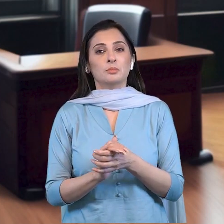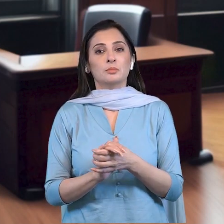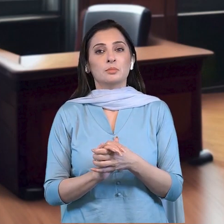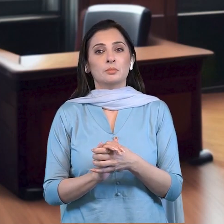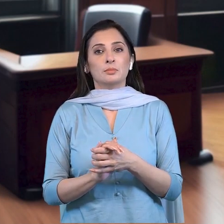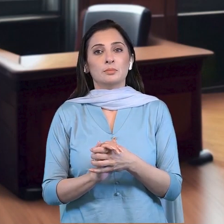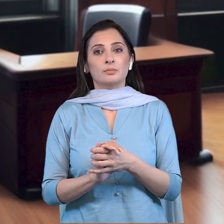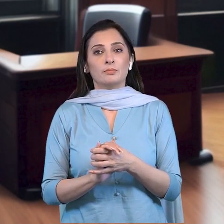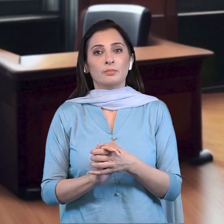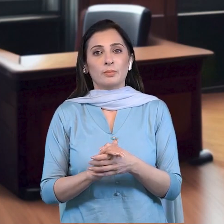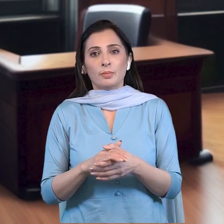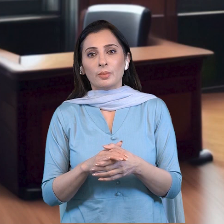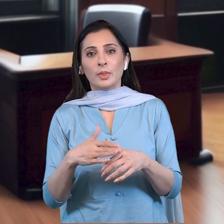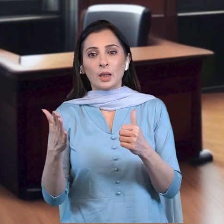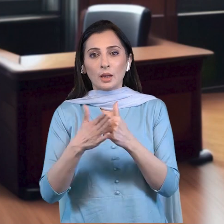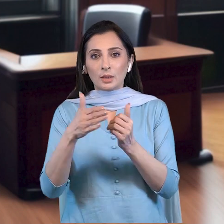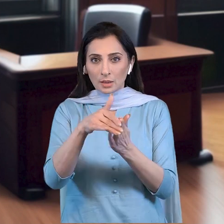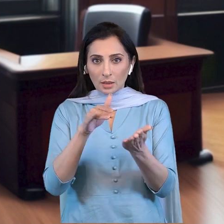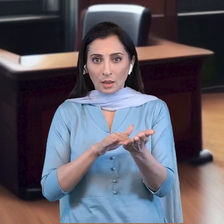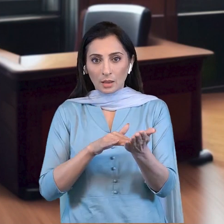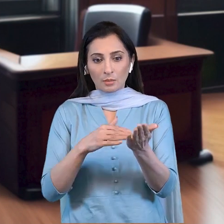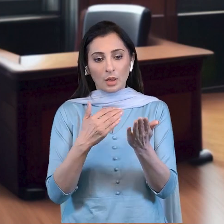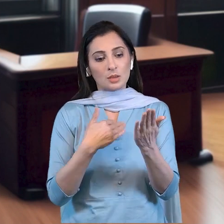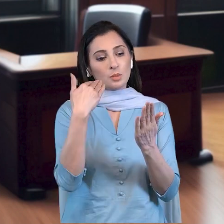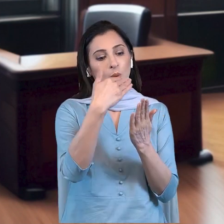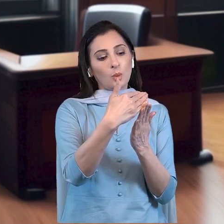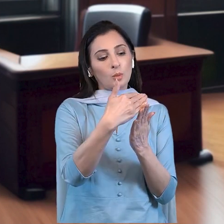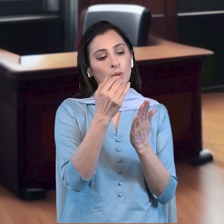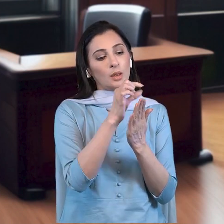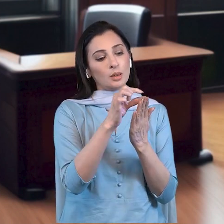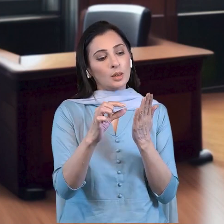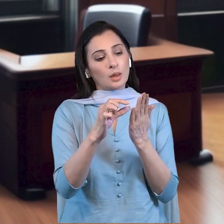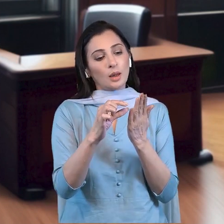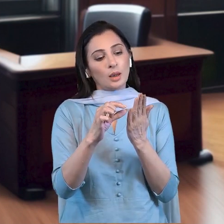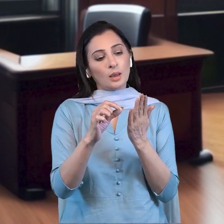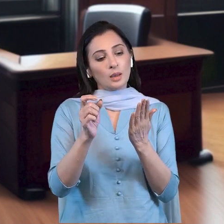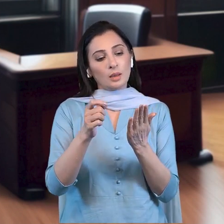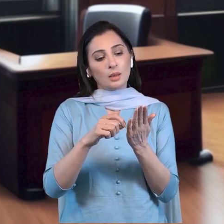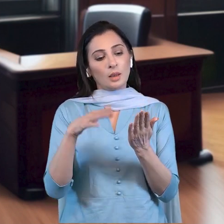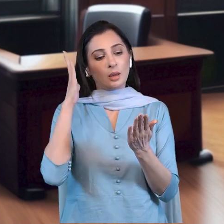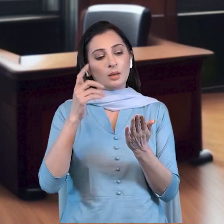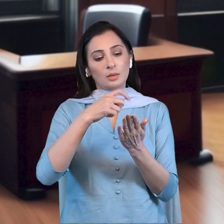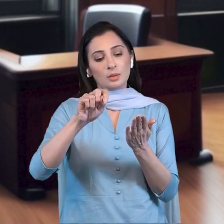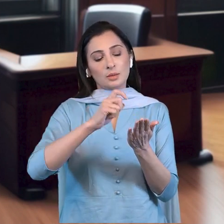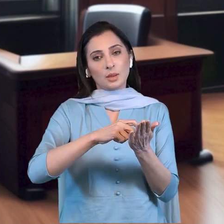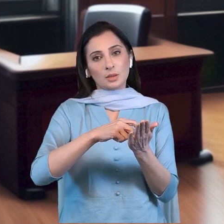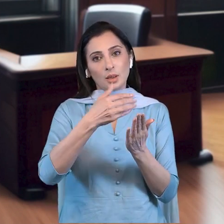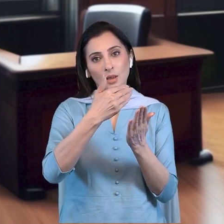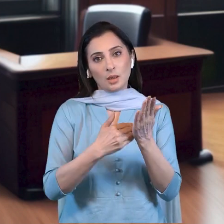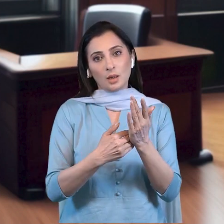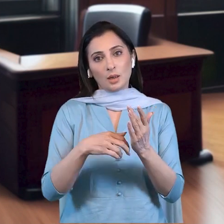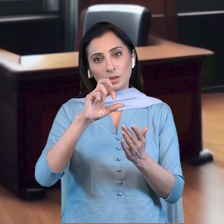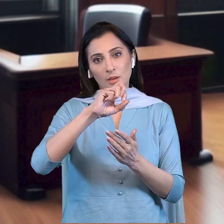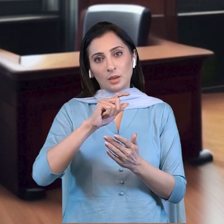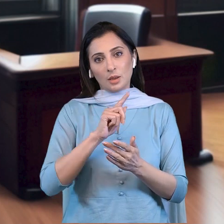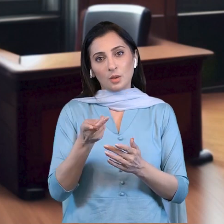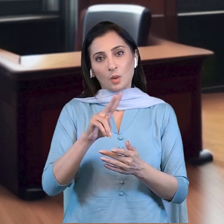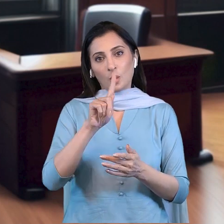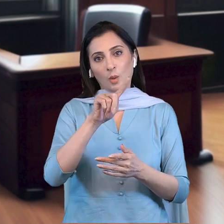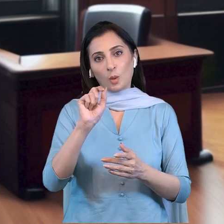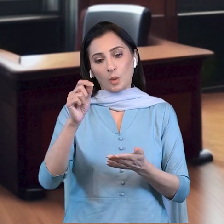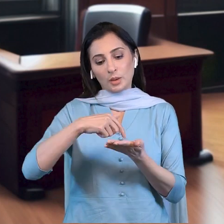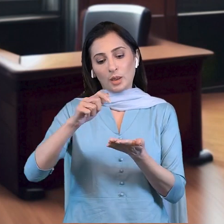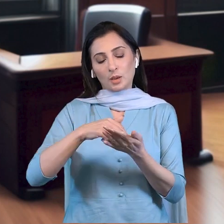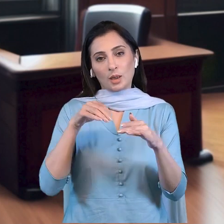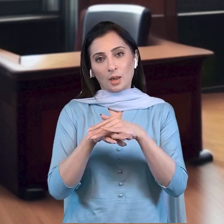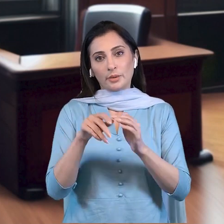ہے، اسلام نے نہیں بنایا ہوا۔ یہ کلازز جو بنائے گئے ہیں یہ ایز لیجسلیٹر نے بنائے ہیں، اسلام نے نہیں بنائے۔